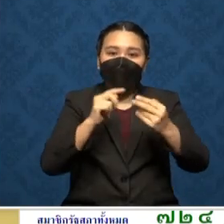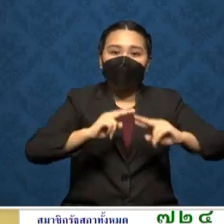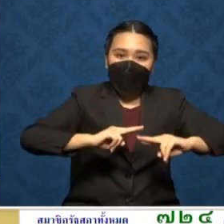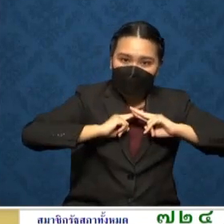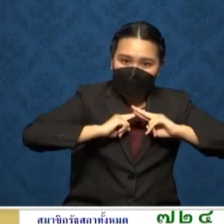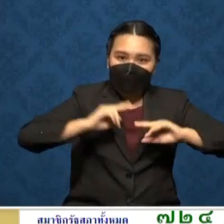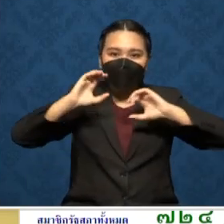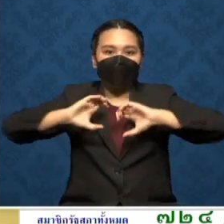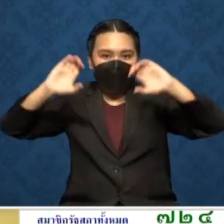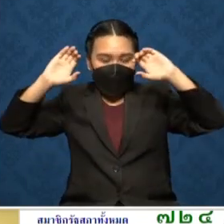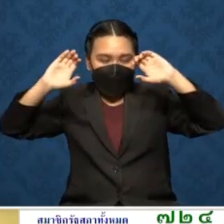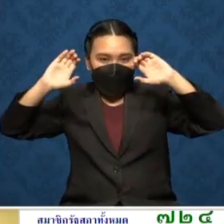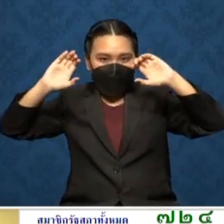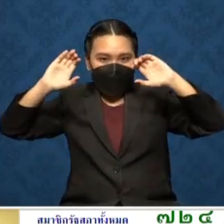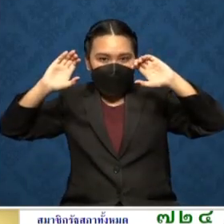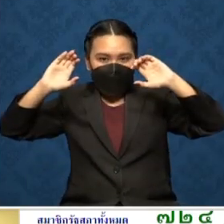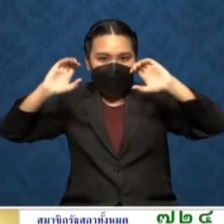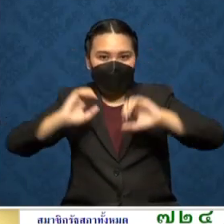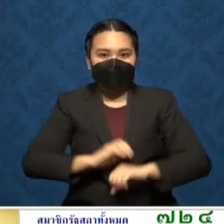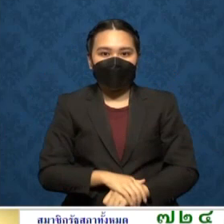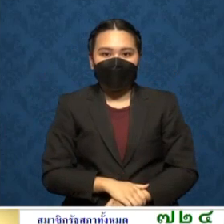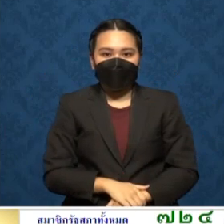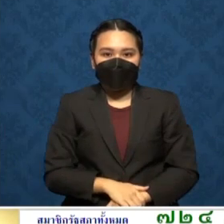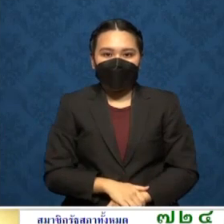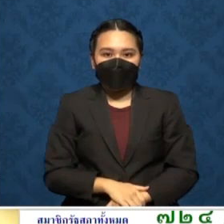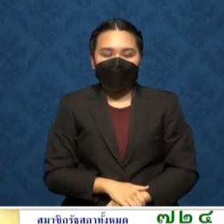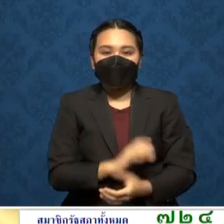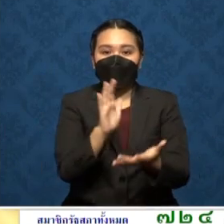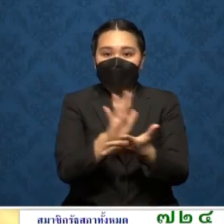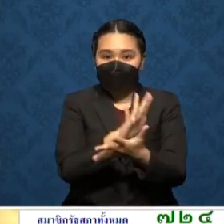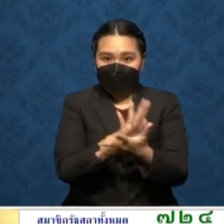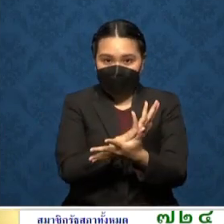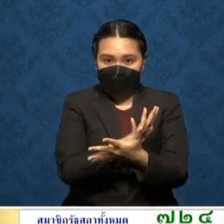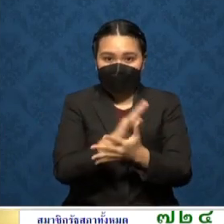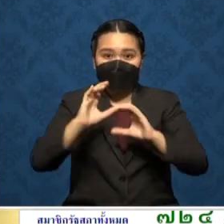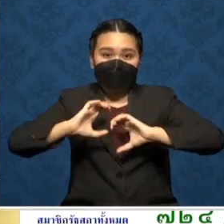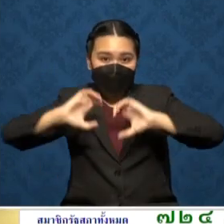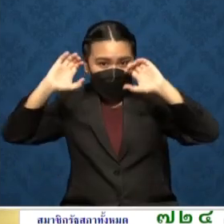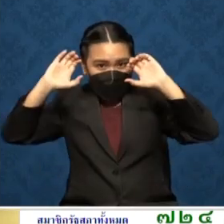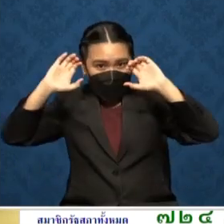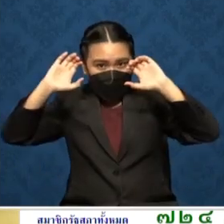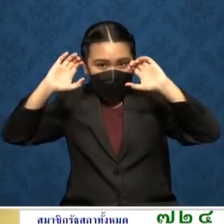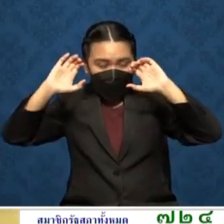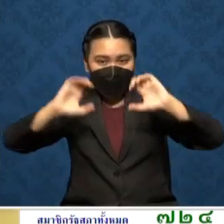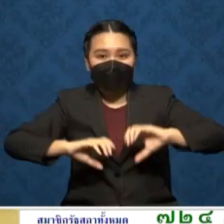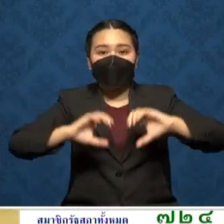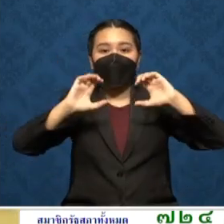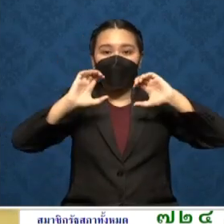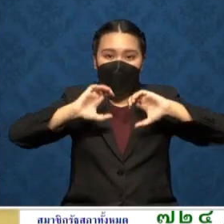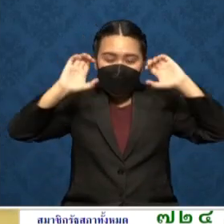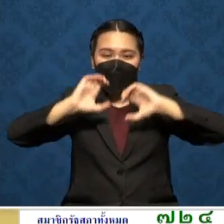รัฐและการส่งเอกสารระหว่างเจ้าหน้าที่ของรัฐต่อเจ้าหน้าที่ของรัฐด้วยกันเ